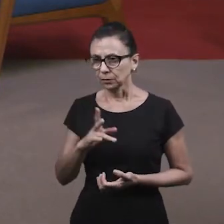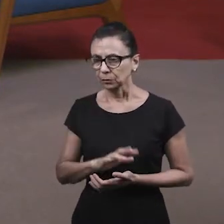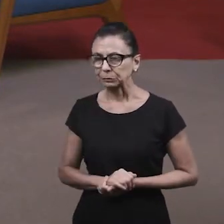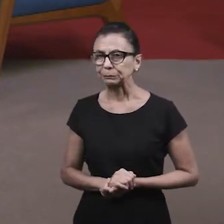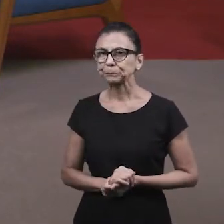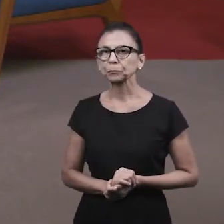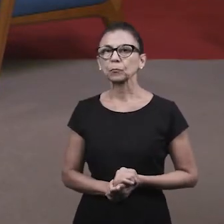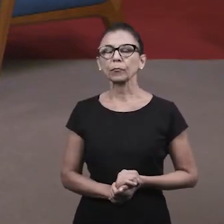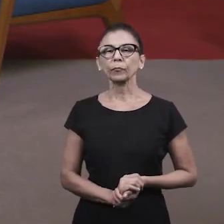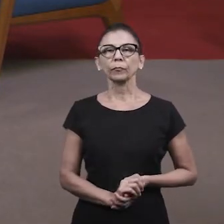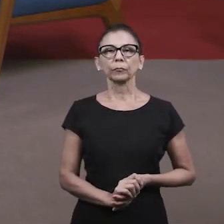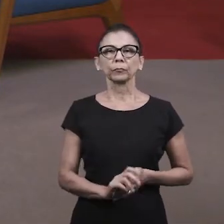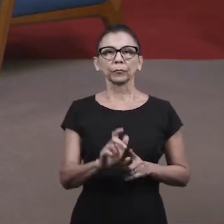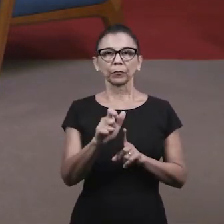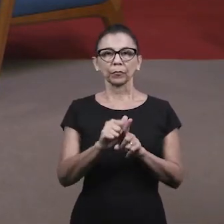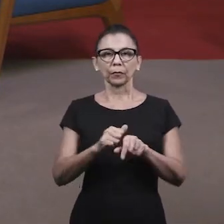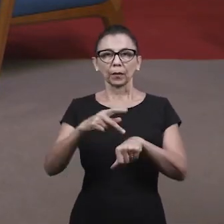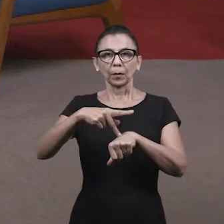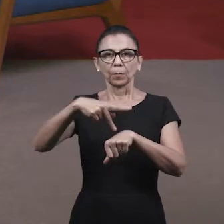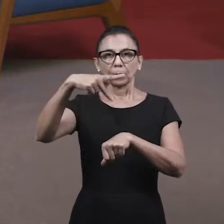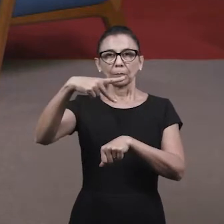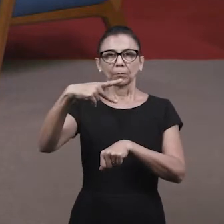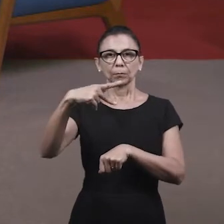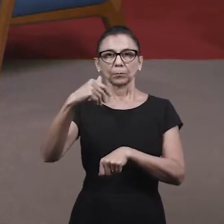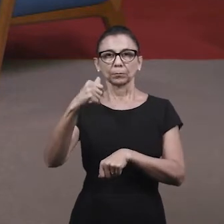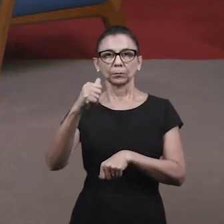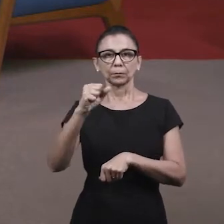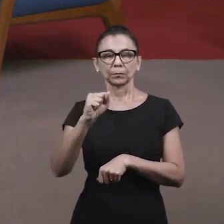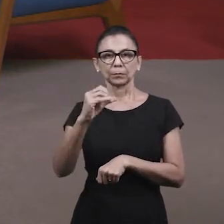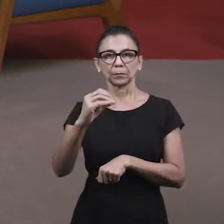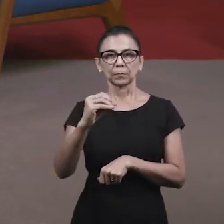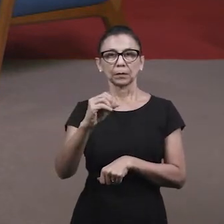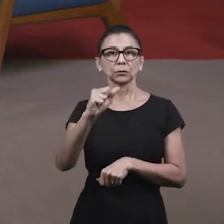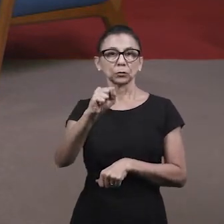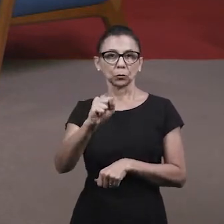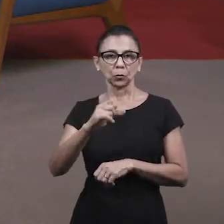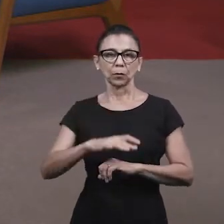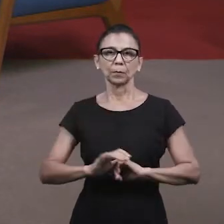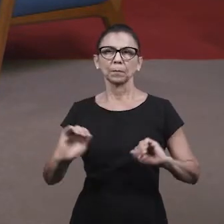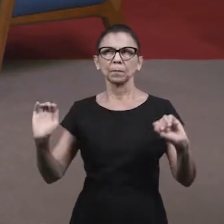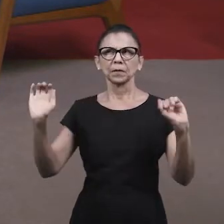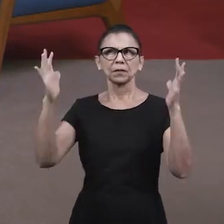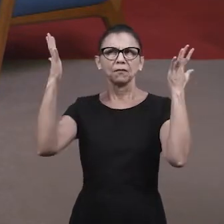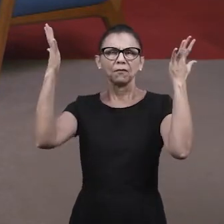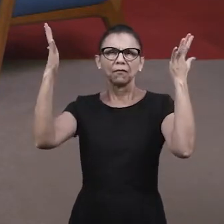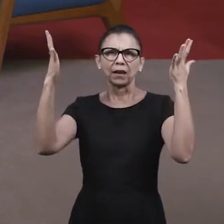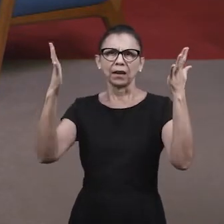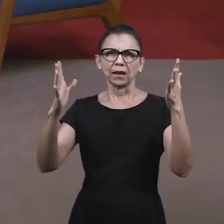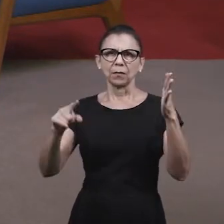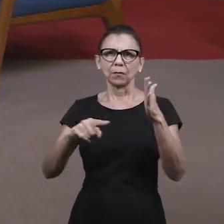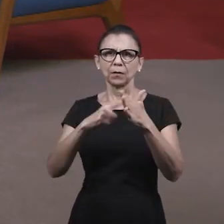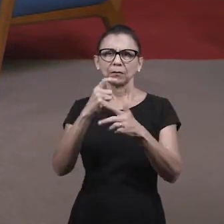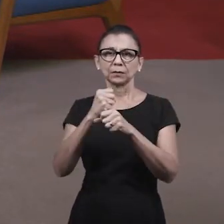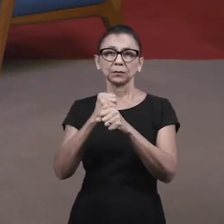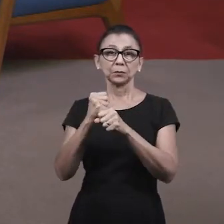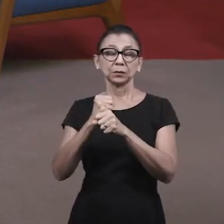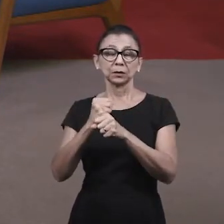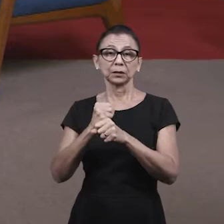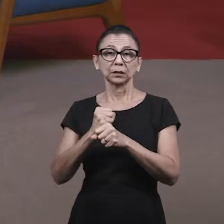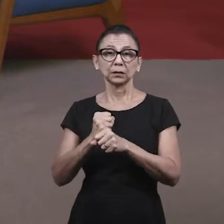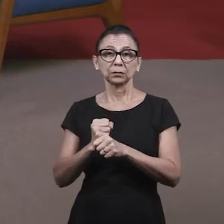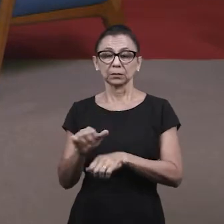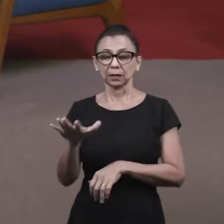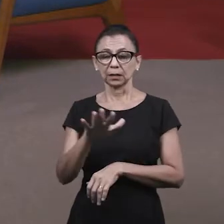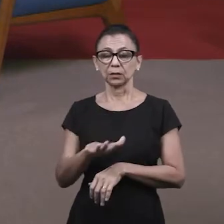sang, le sang de la nouvelle alliance, Nouveau Testament. Comme vous avez dit, Daniel, c'était la période de la Pâque. C'était une